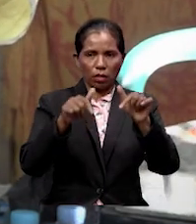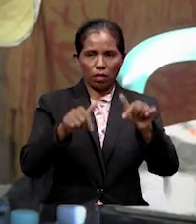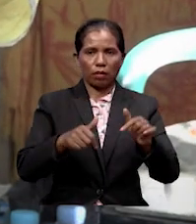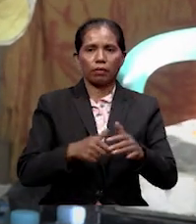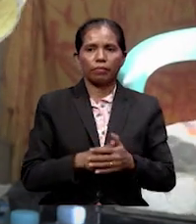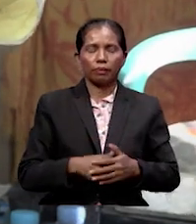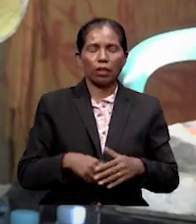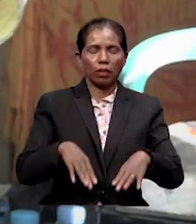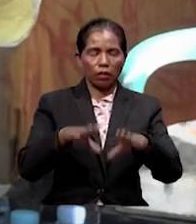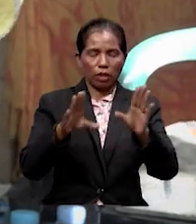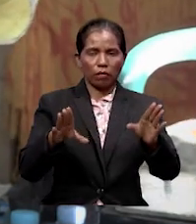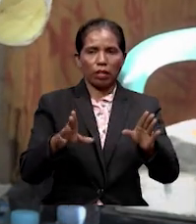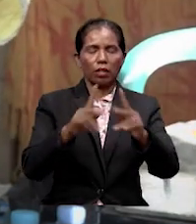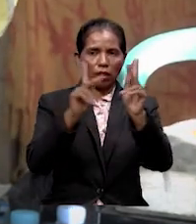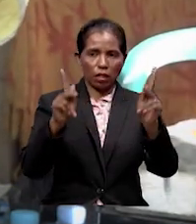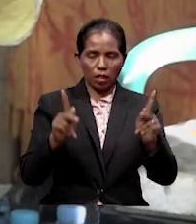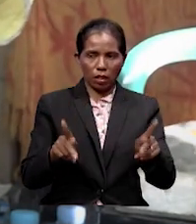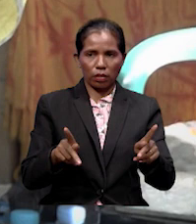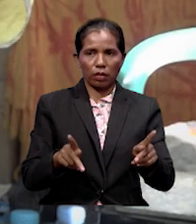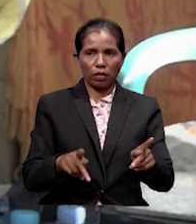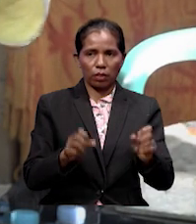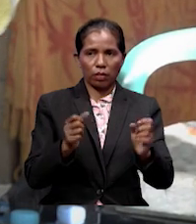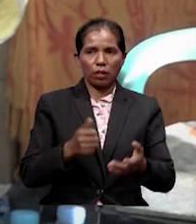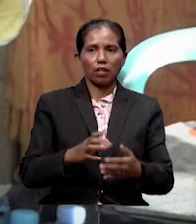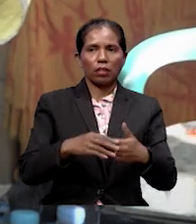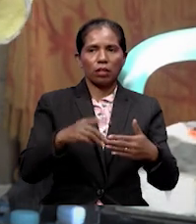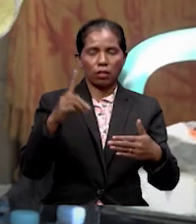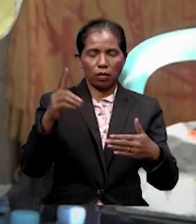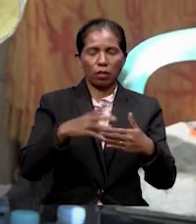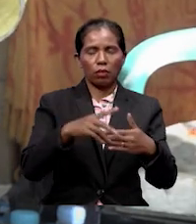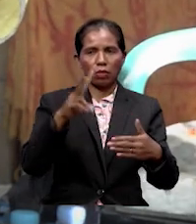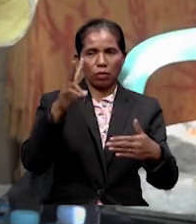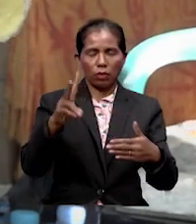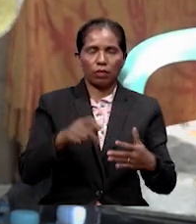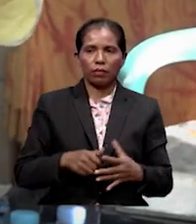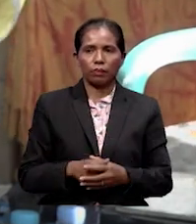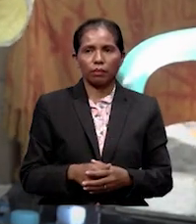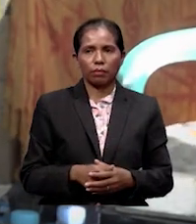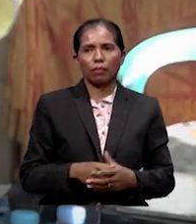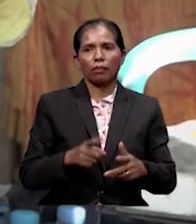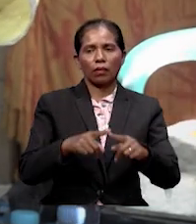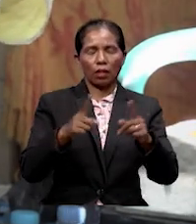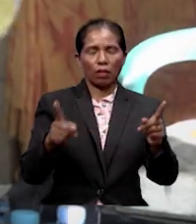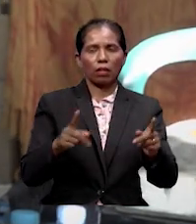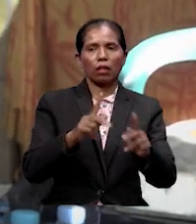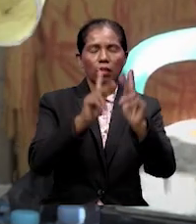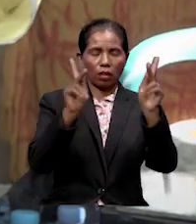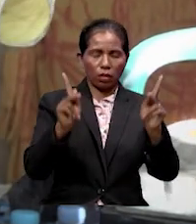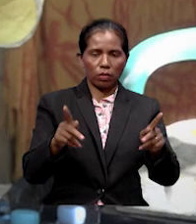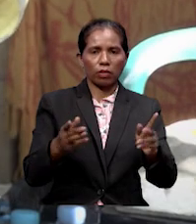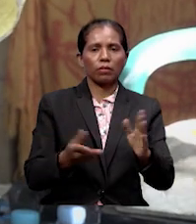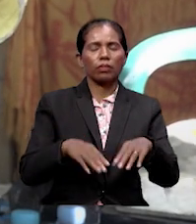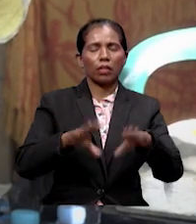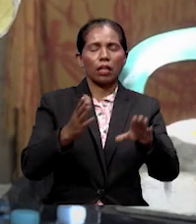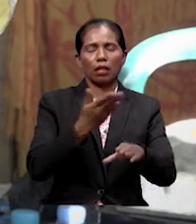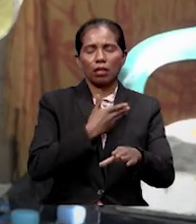na sa iya be jardine para uri $1 buka $1 $2 ne untu $1 $2 agora lo jadi ta sa tian sane na ami mai